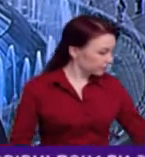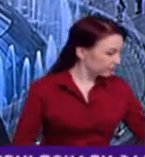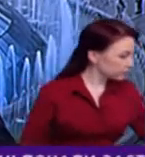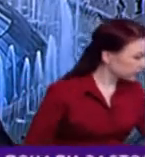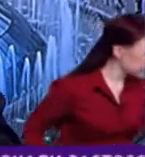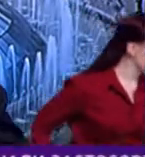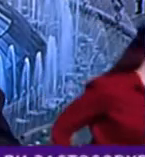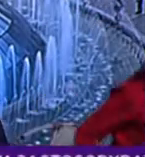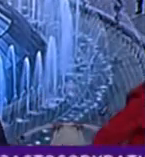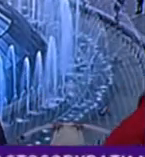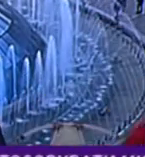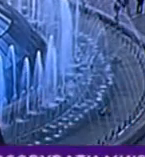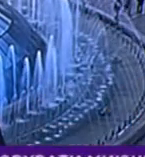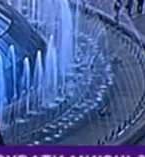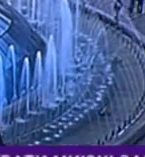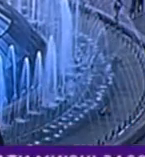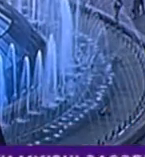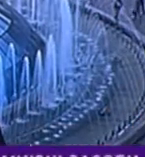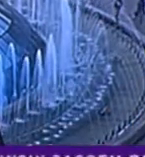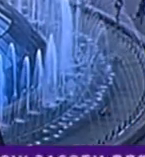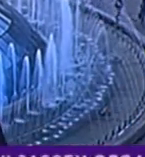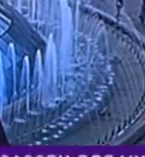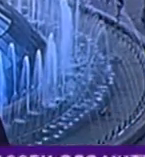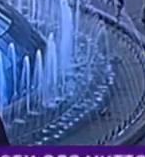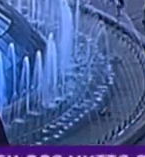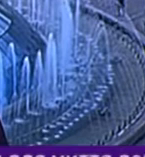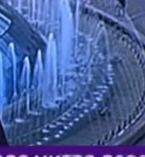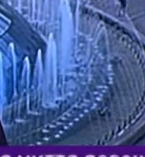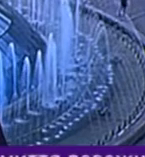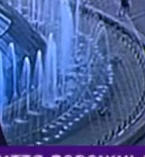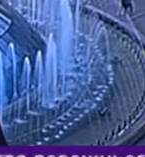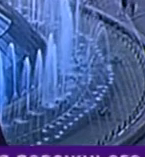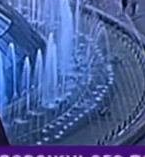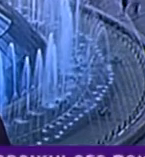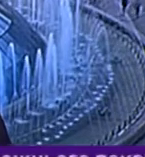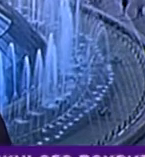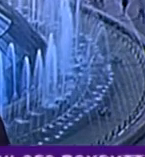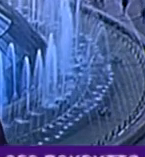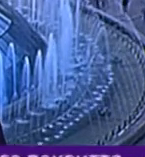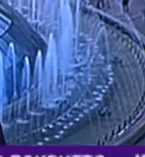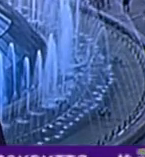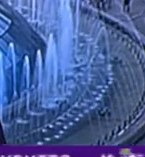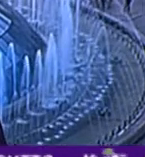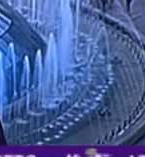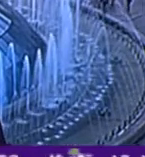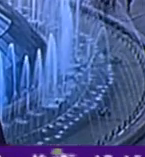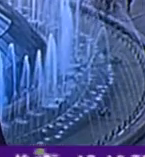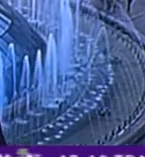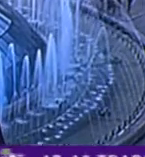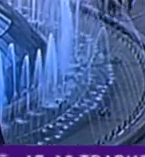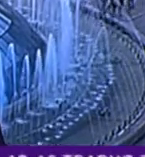але екстраполюються на все суспільство, на всю державу. І таким чином, говорячи про нинішній день, про вівторок,